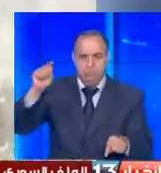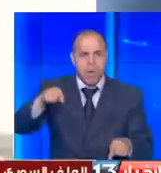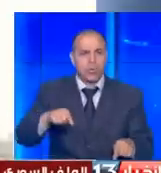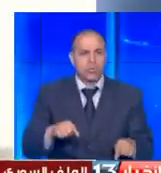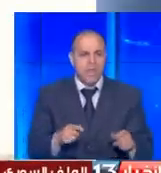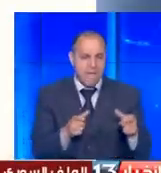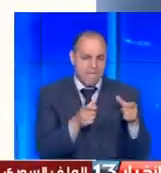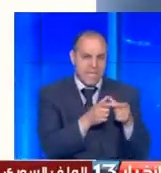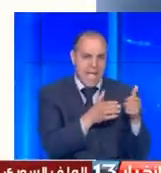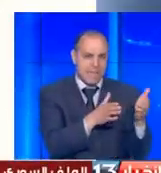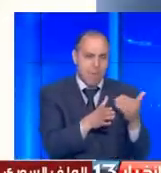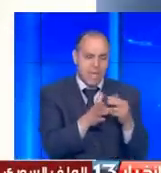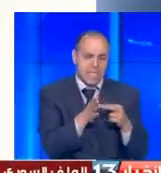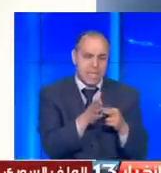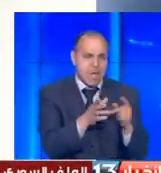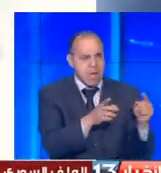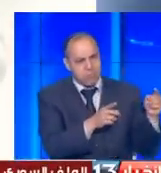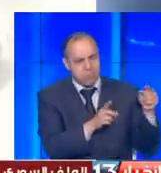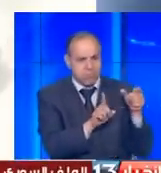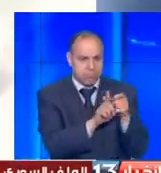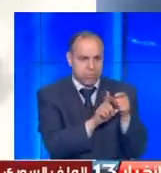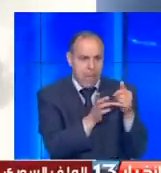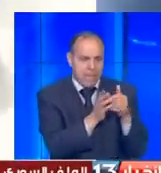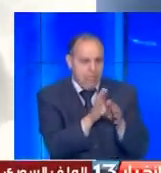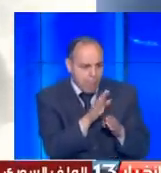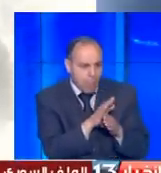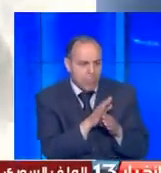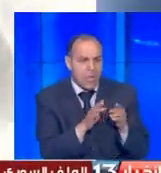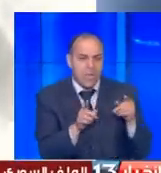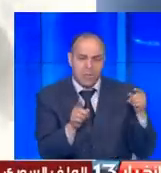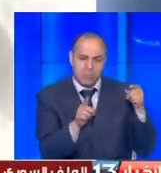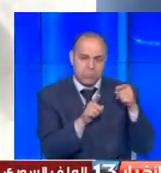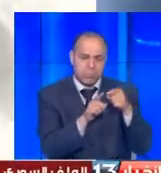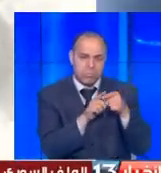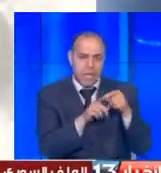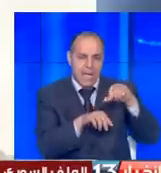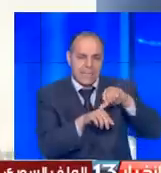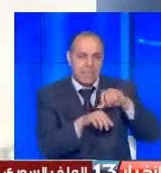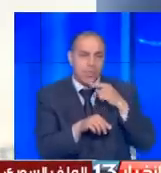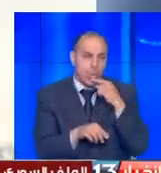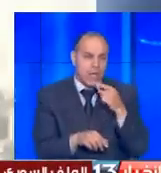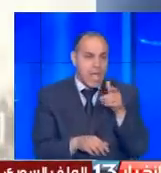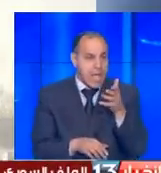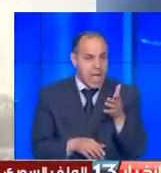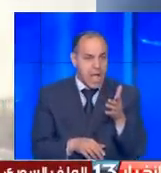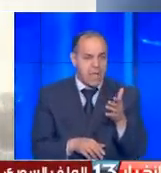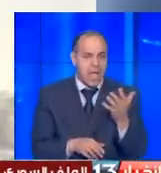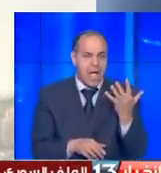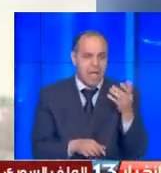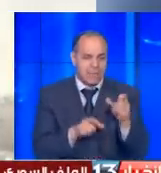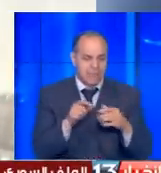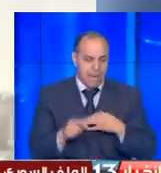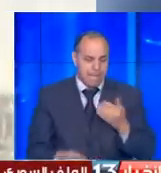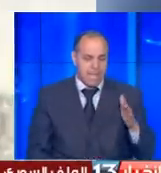أطلقها فصيل من المعارضة المسلحة متحصن بهذه المدينة في اتجاه العاصمة دمشق، ما أسفر عن سقوط